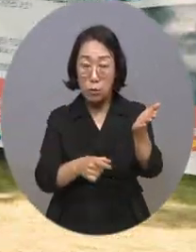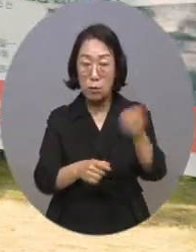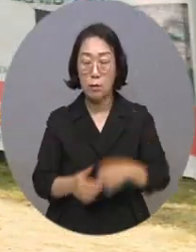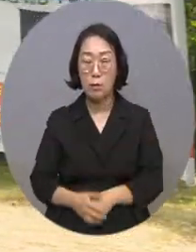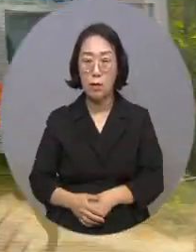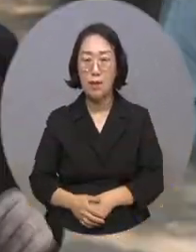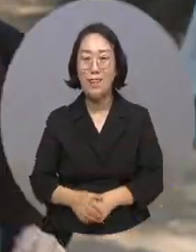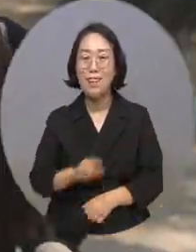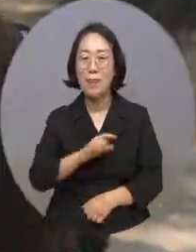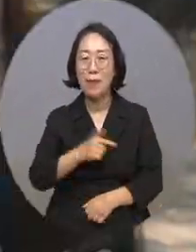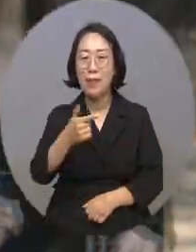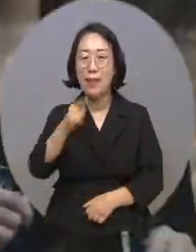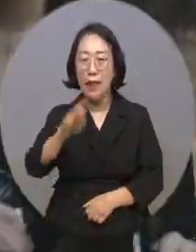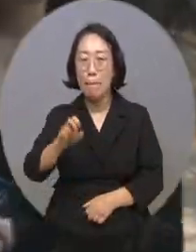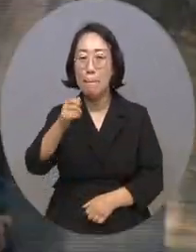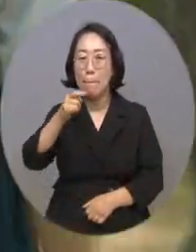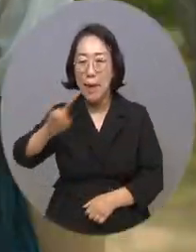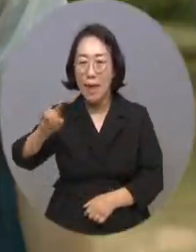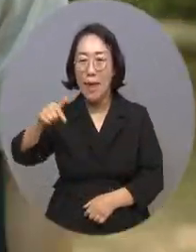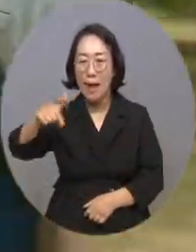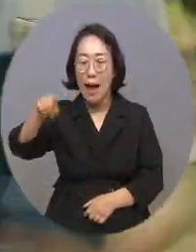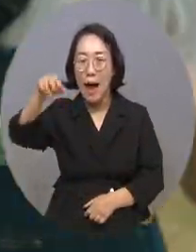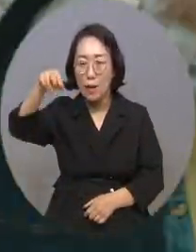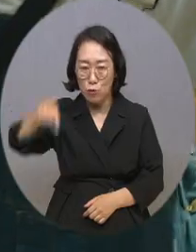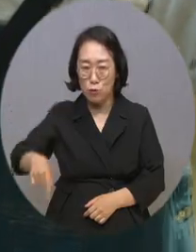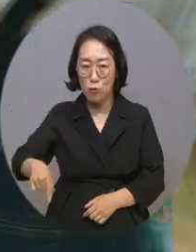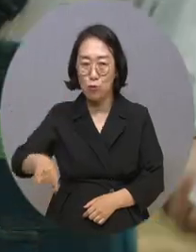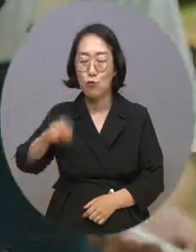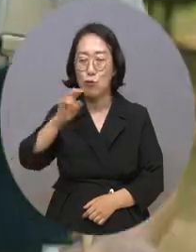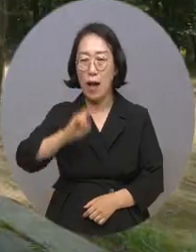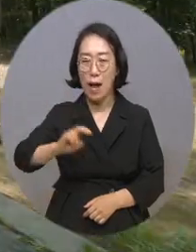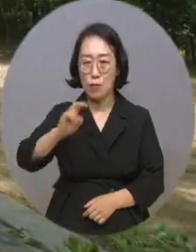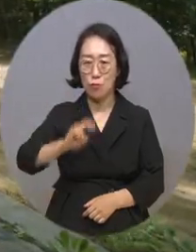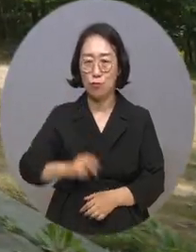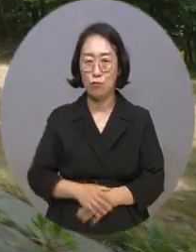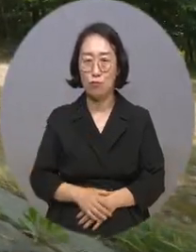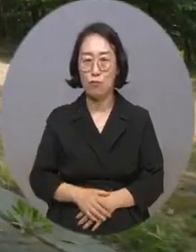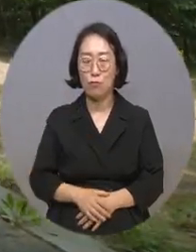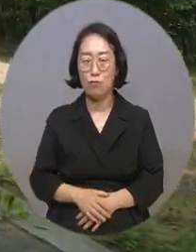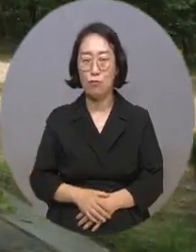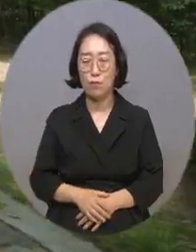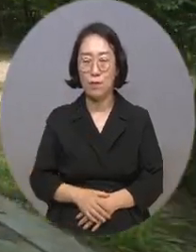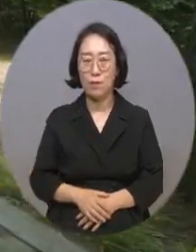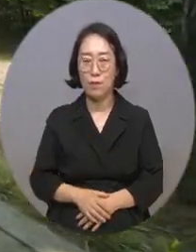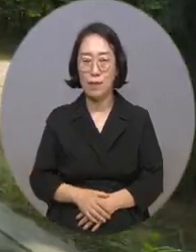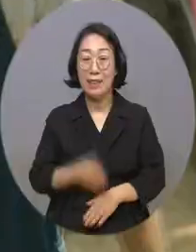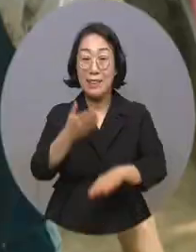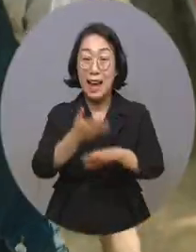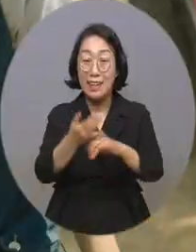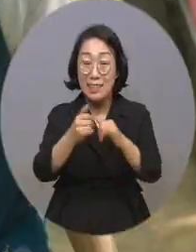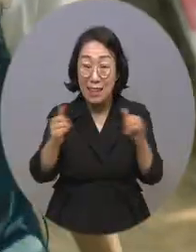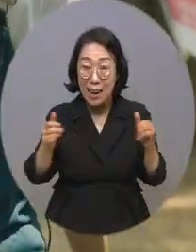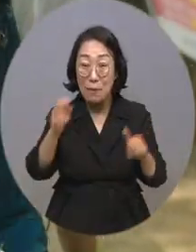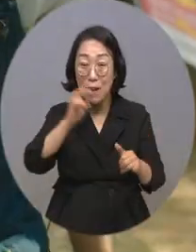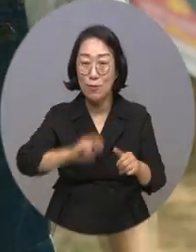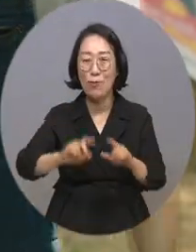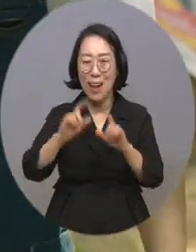남의 가수였습니다. 남의 가수? 나의 가수? 남의 가수? 해! 그쵸, 그쵸. 아, 나의 가수, 남의